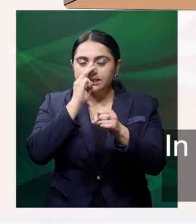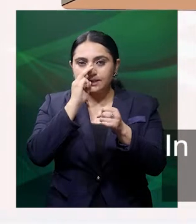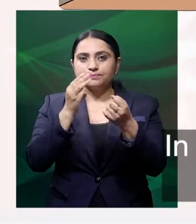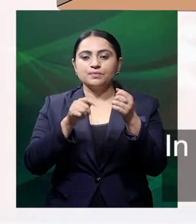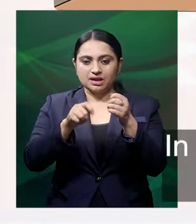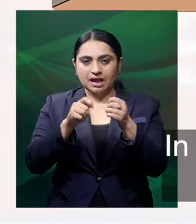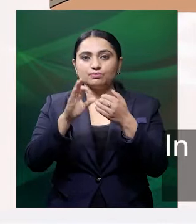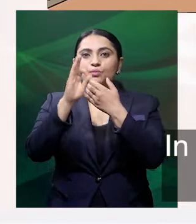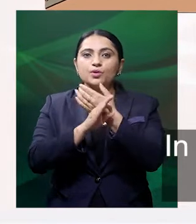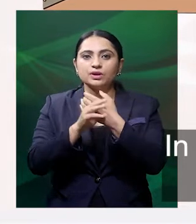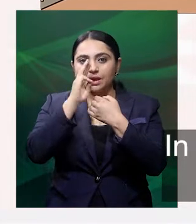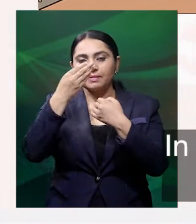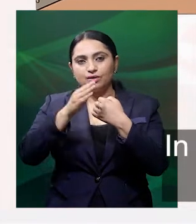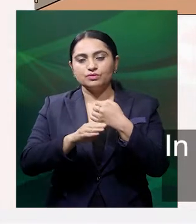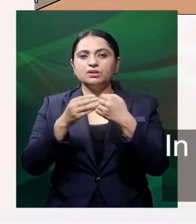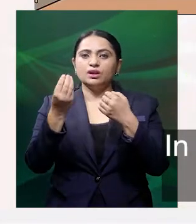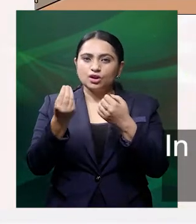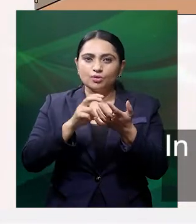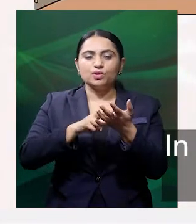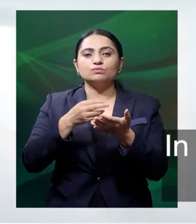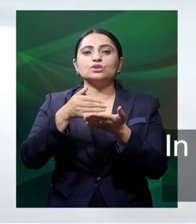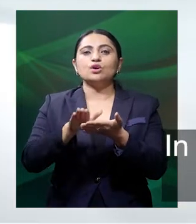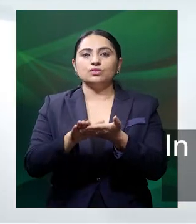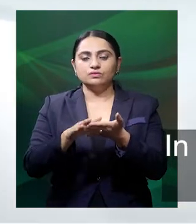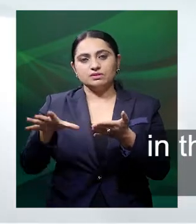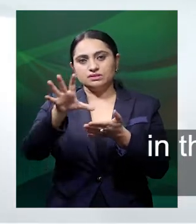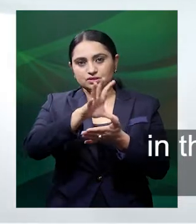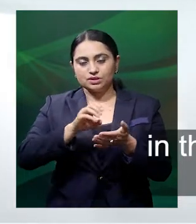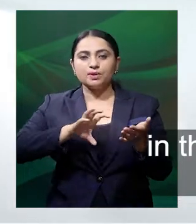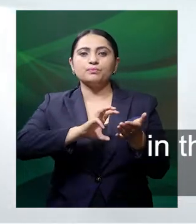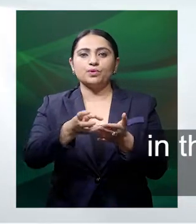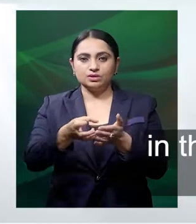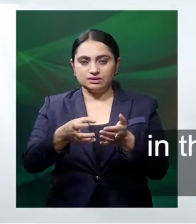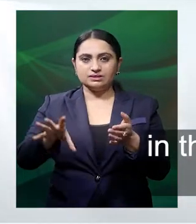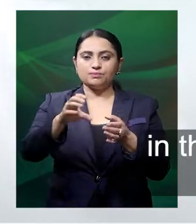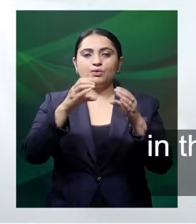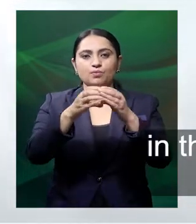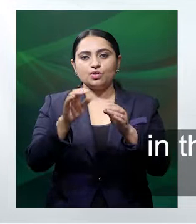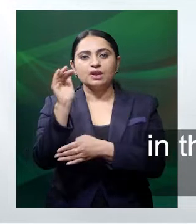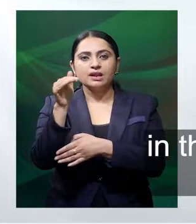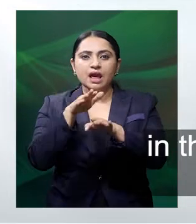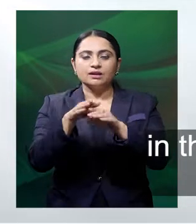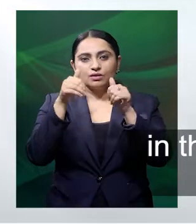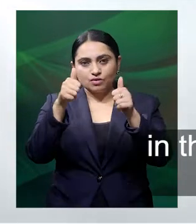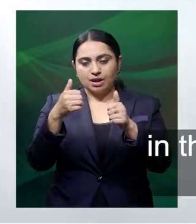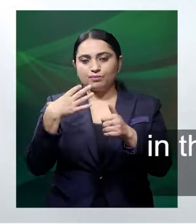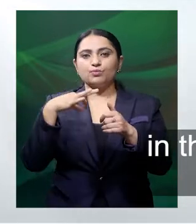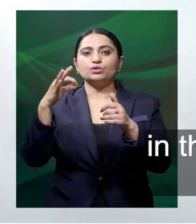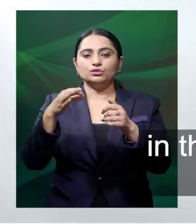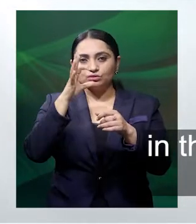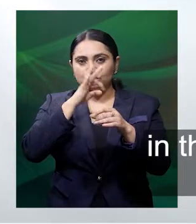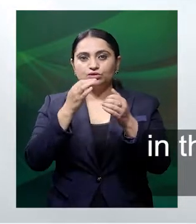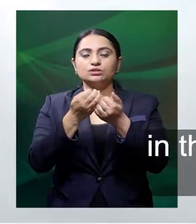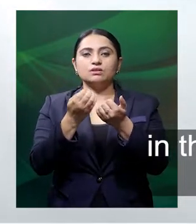व्यवस्थामा विधायकी प्रक्रियामा हुने कमी कमजोरी हटाउन, सबै प्रदेश र वर्गका नागरिकहरूको न्यायोचित